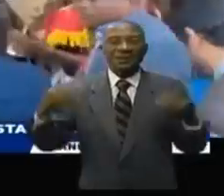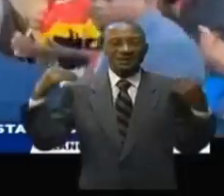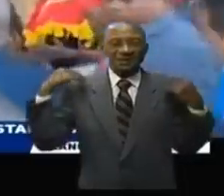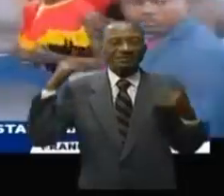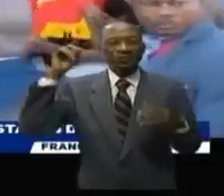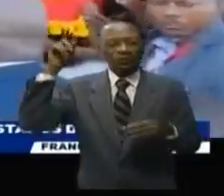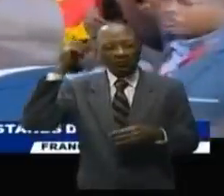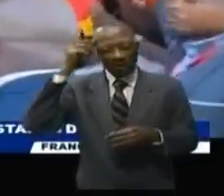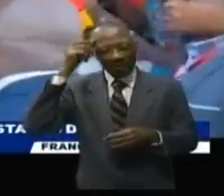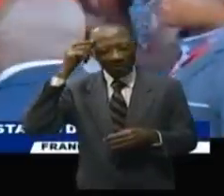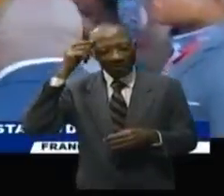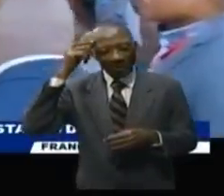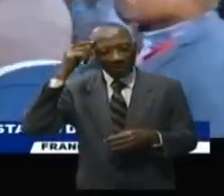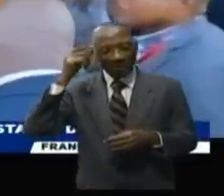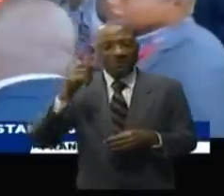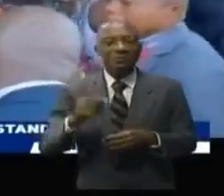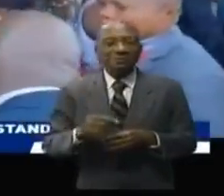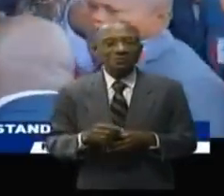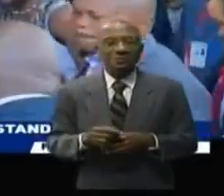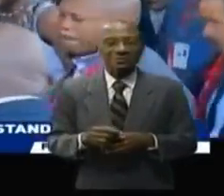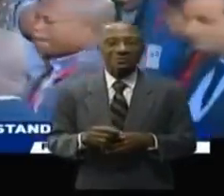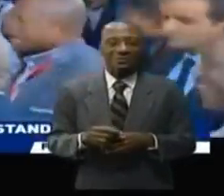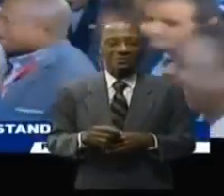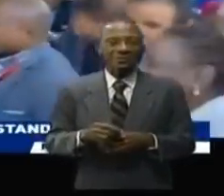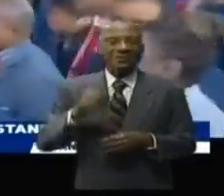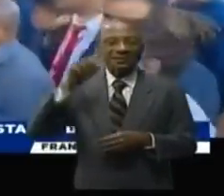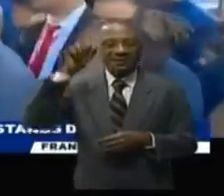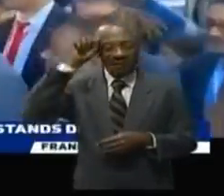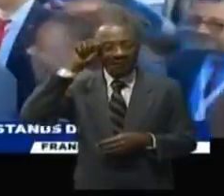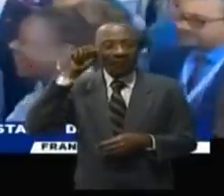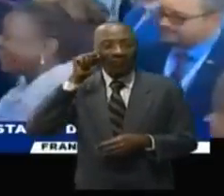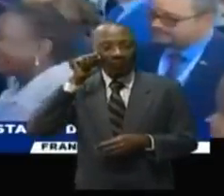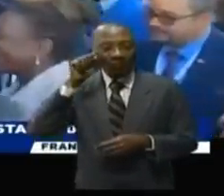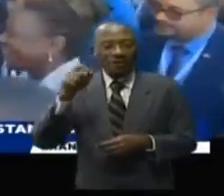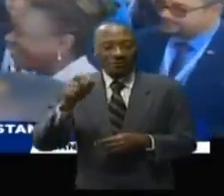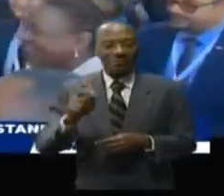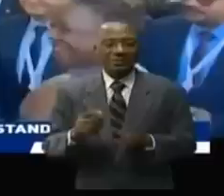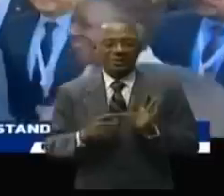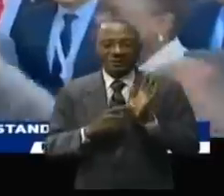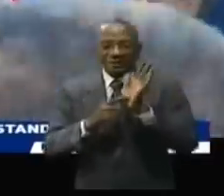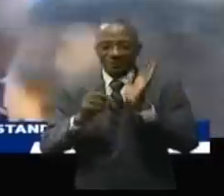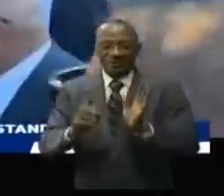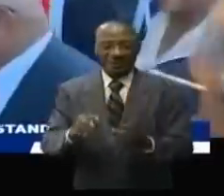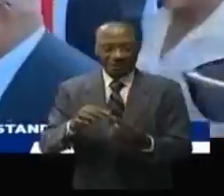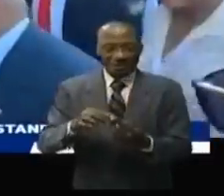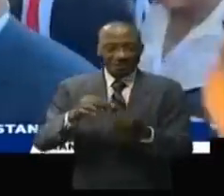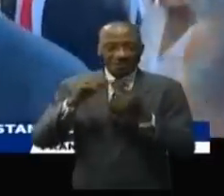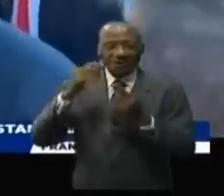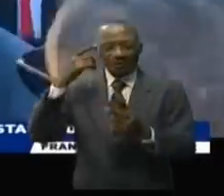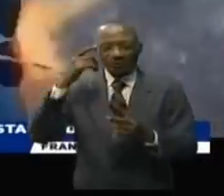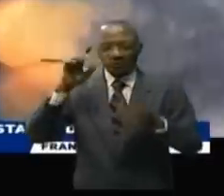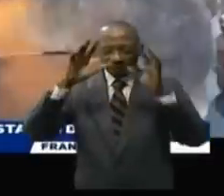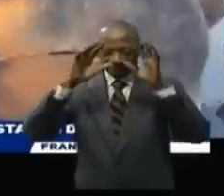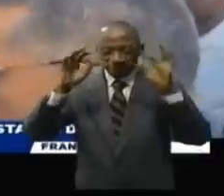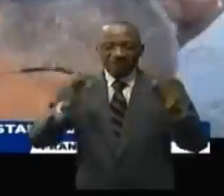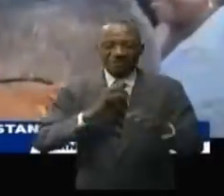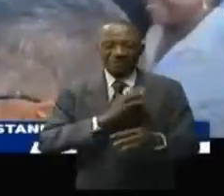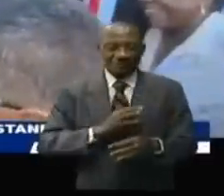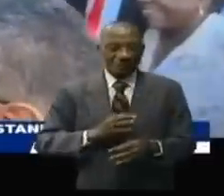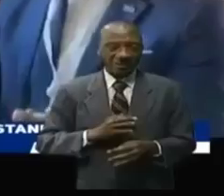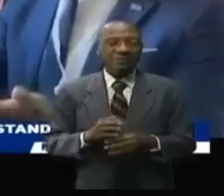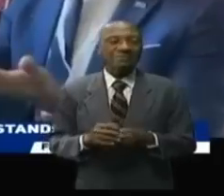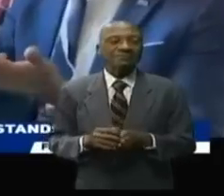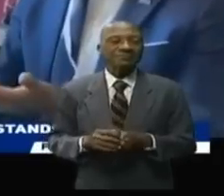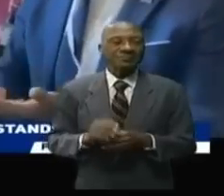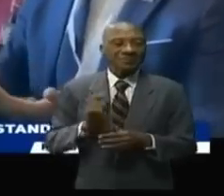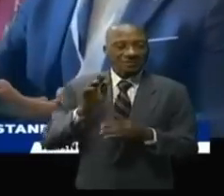francophonie, le Premier ministre Jean-Michel Samalou Kondé Kienge, représentant personnel du chef de l'État Félix-Antoine Tshisekedi Tshilombo, a en marge